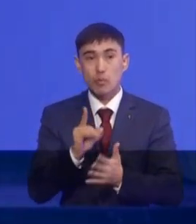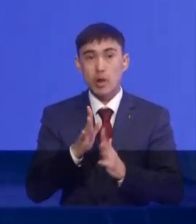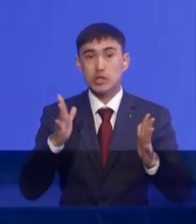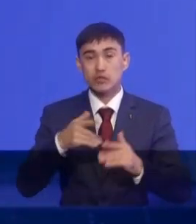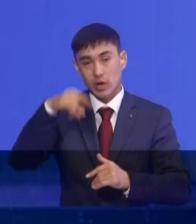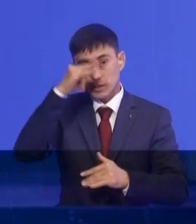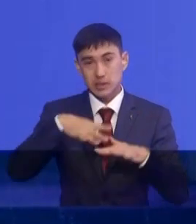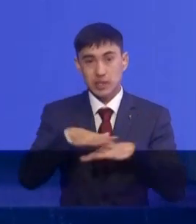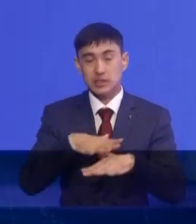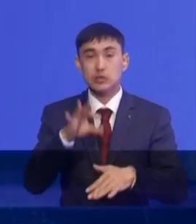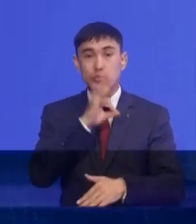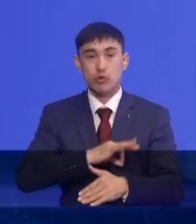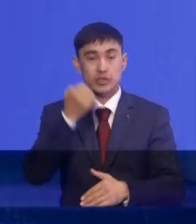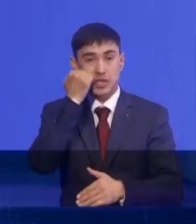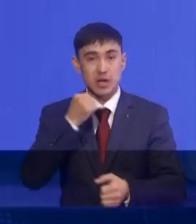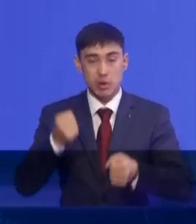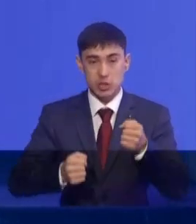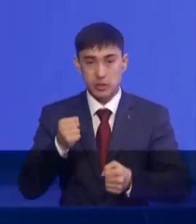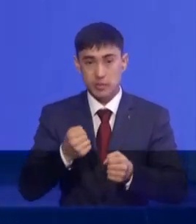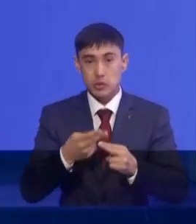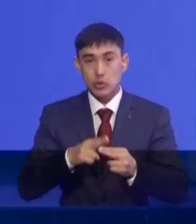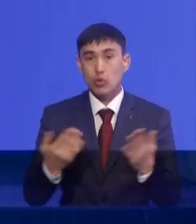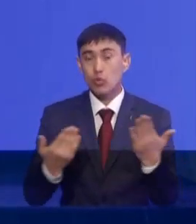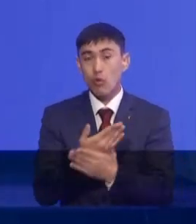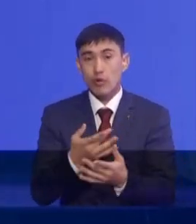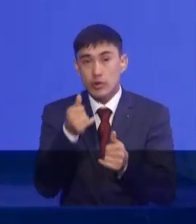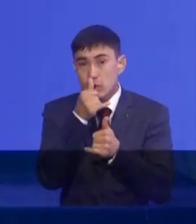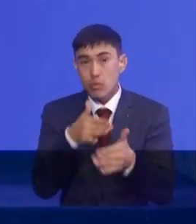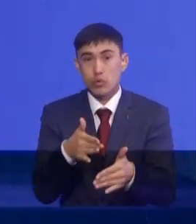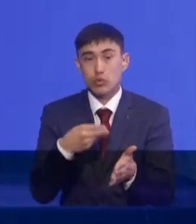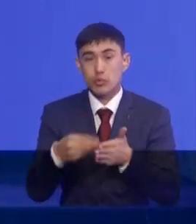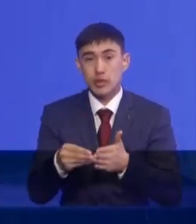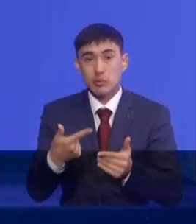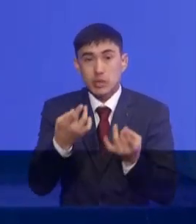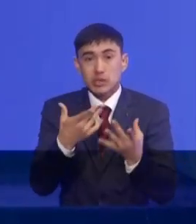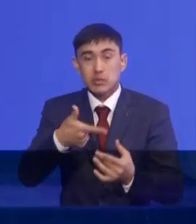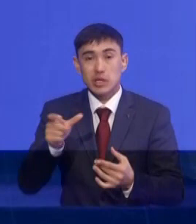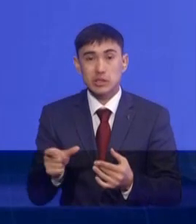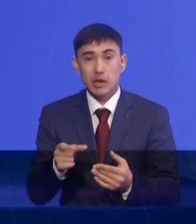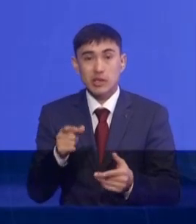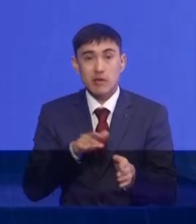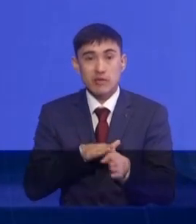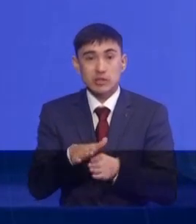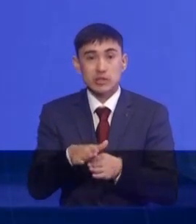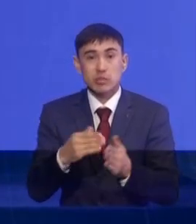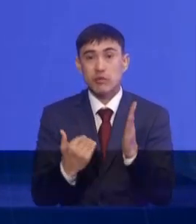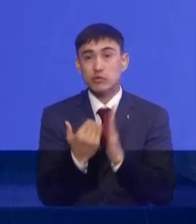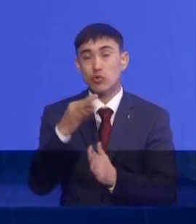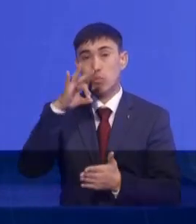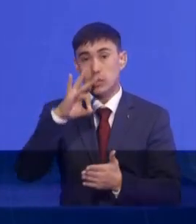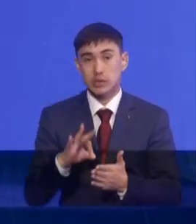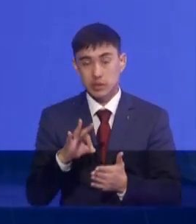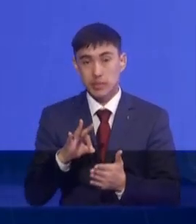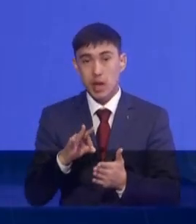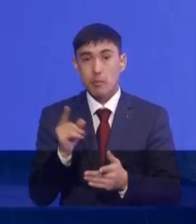большинство казахстанцев используют старые машины, поскольку новые просто не по карману обычным гражданам, ведь они реализуются под высокие проценты.